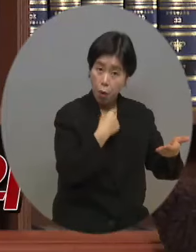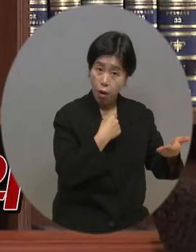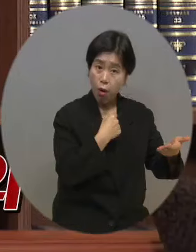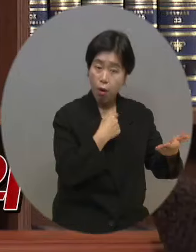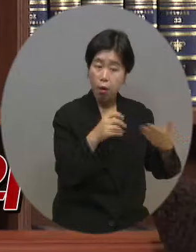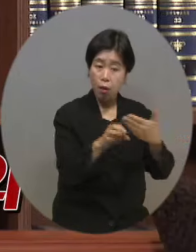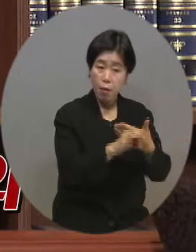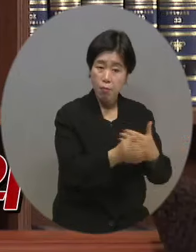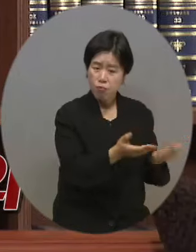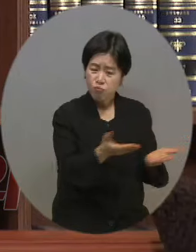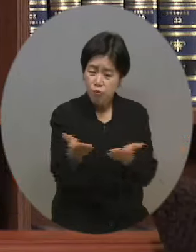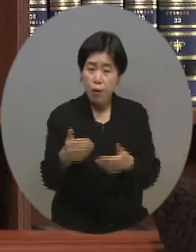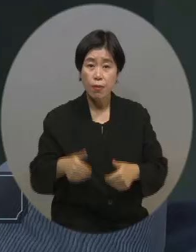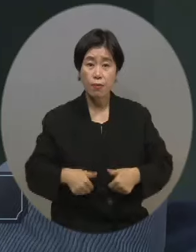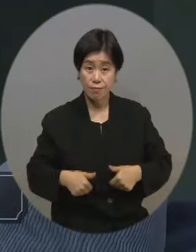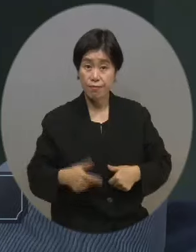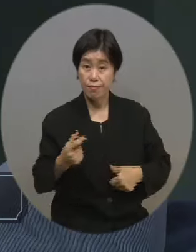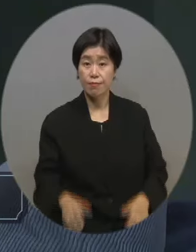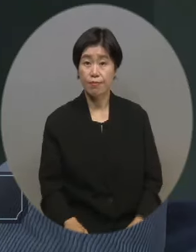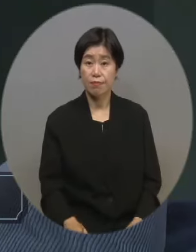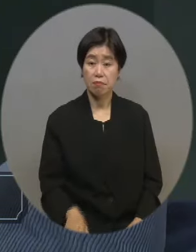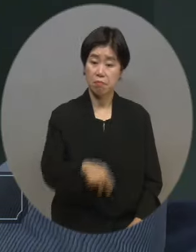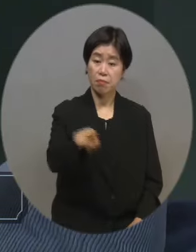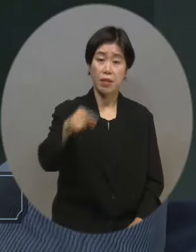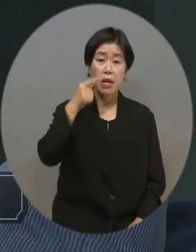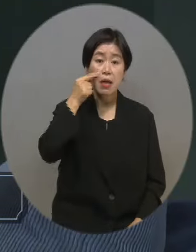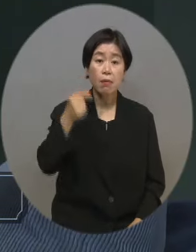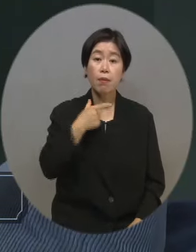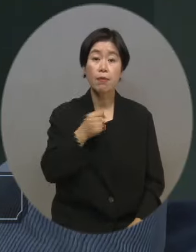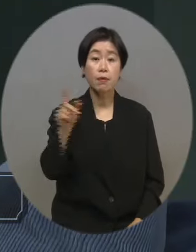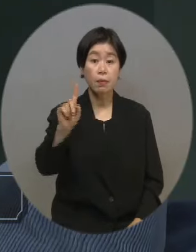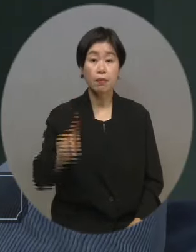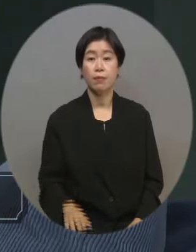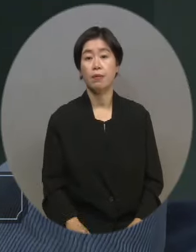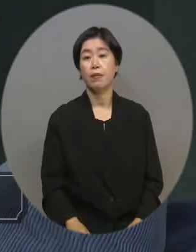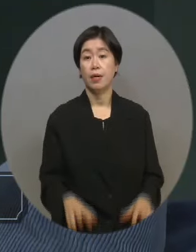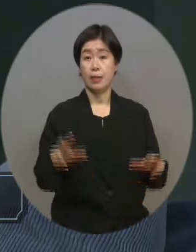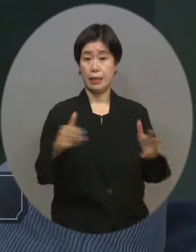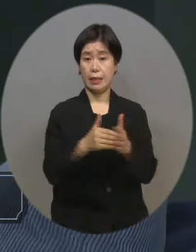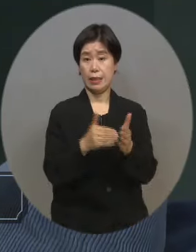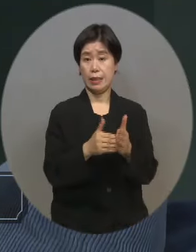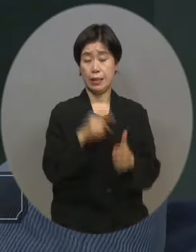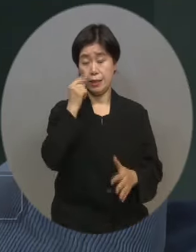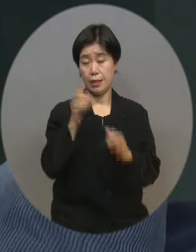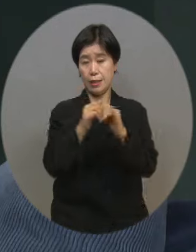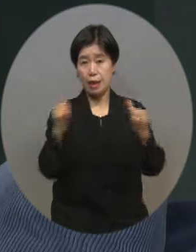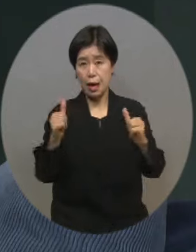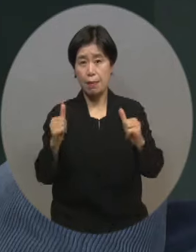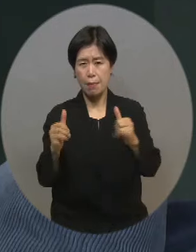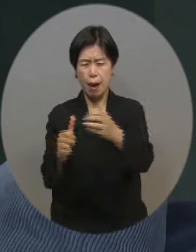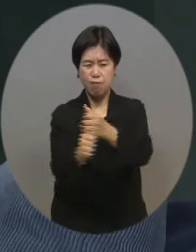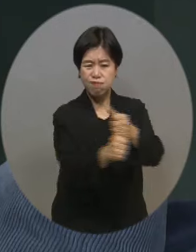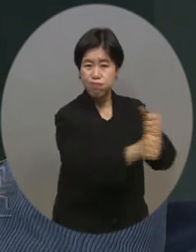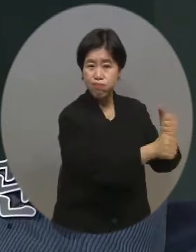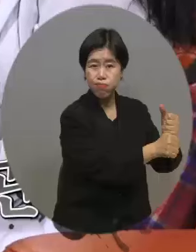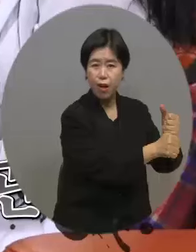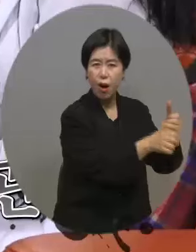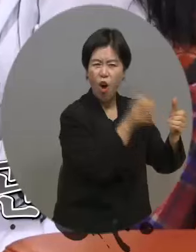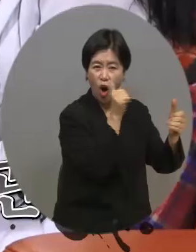것을 줘야 됩니다. 일본이 원하는 거는 그동안에 이제 수십 명이 그 납치당해 갔거든요. 그 사람들 다